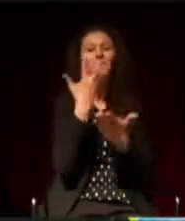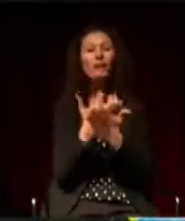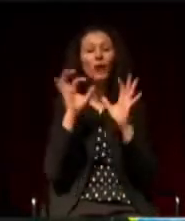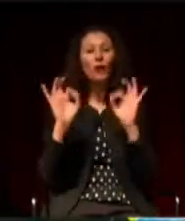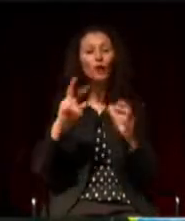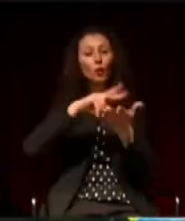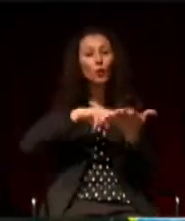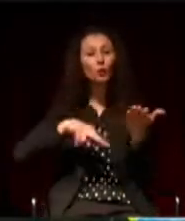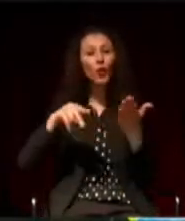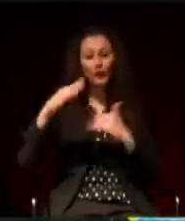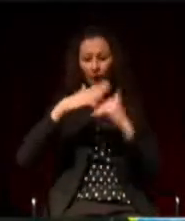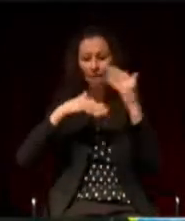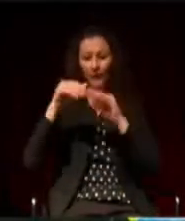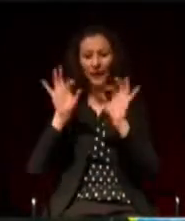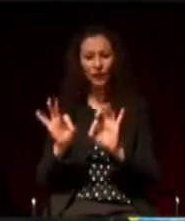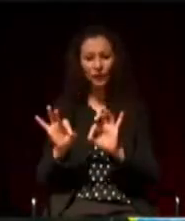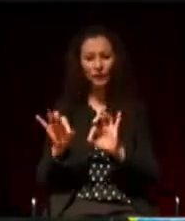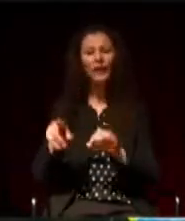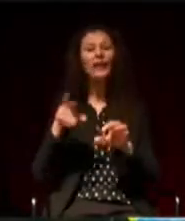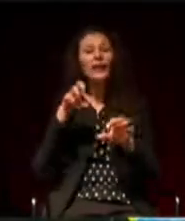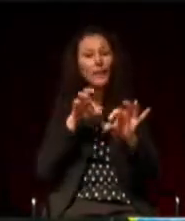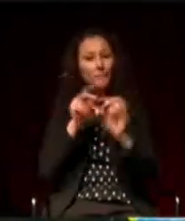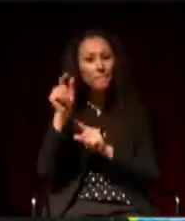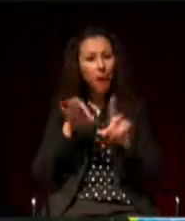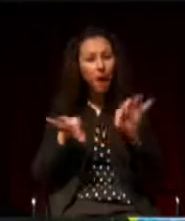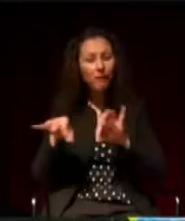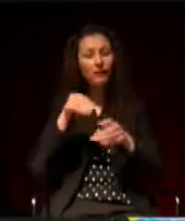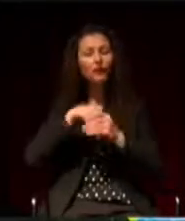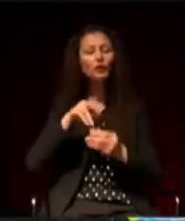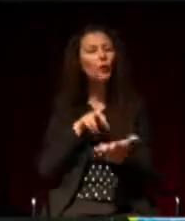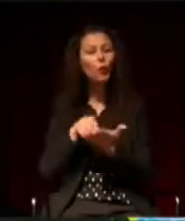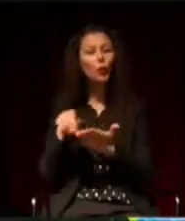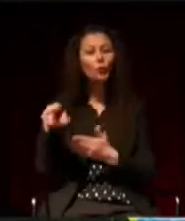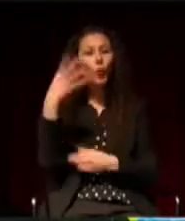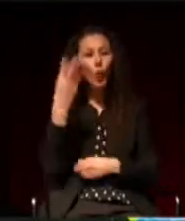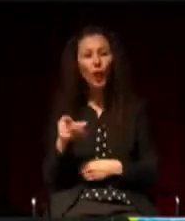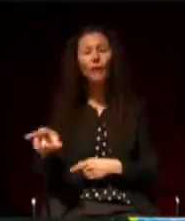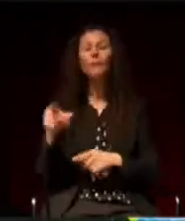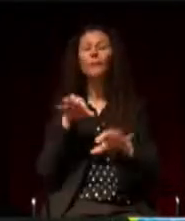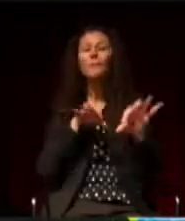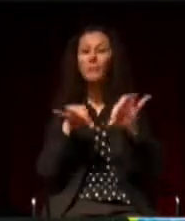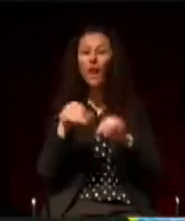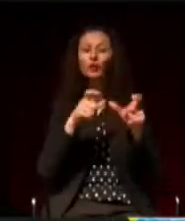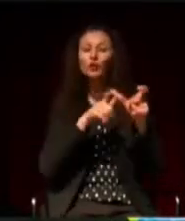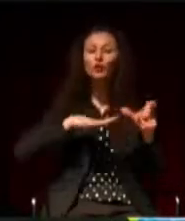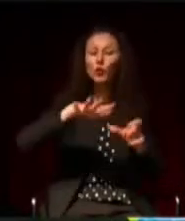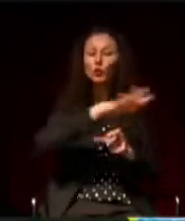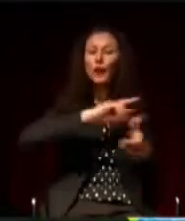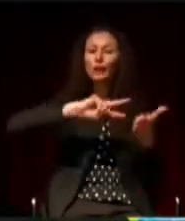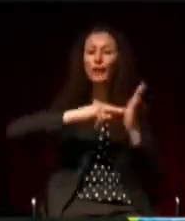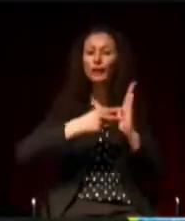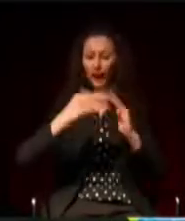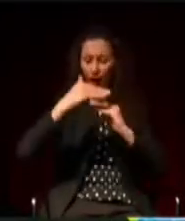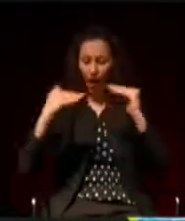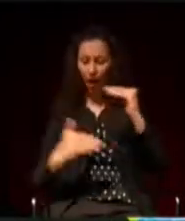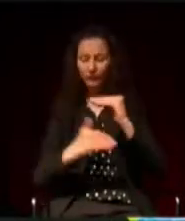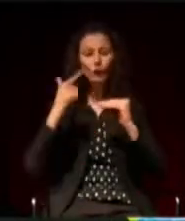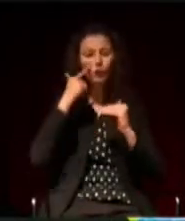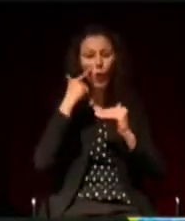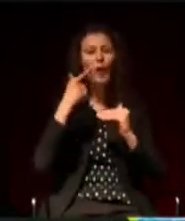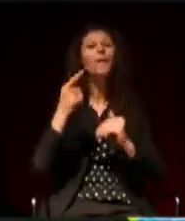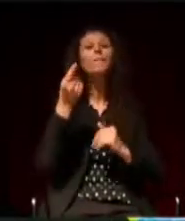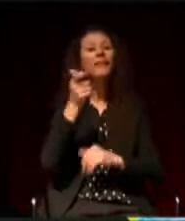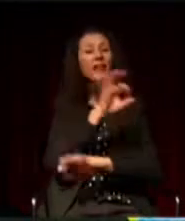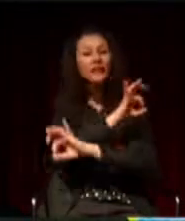Mevcut ruhsatlı yapının yer aldığı kadastral imar panselinin yürürlükteki imar planında sosyal ve teknik altyapı alanlarında isabet eden